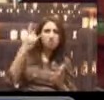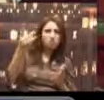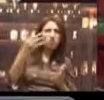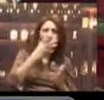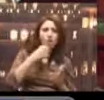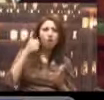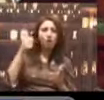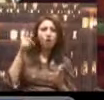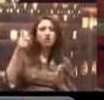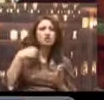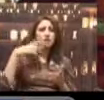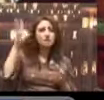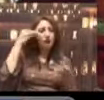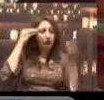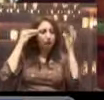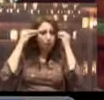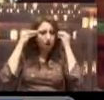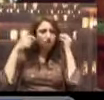المعلومات اللي عندي